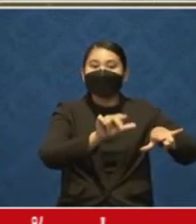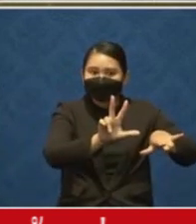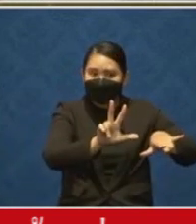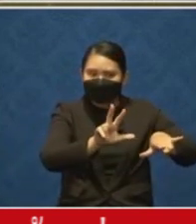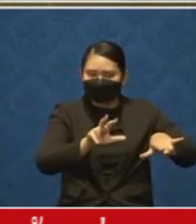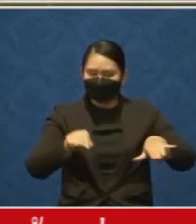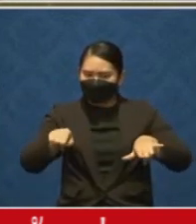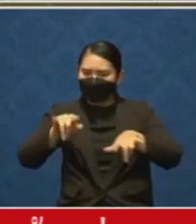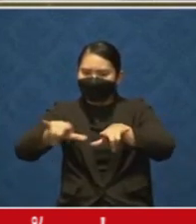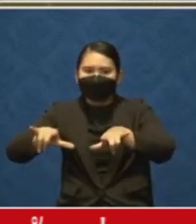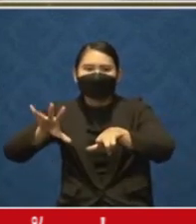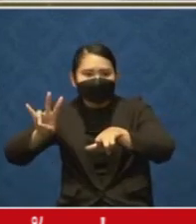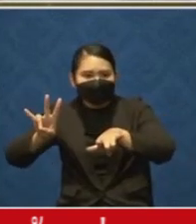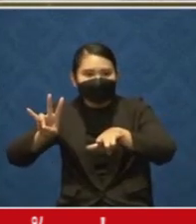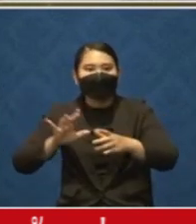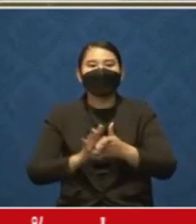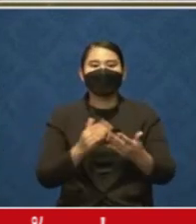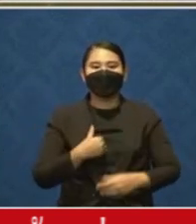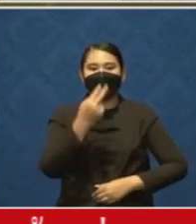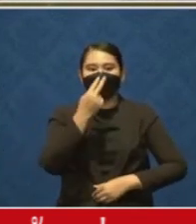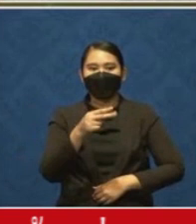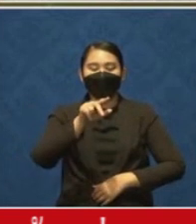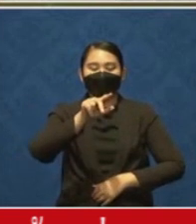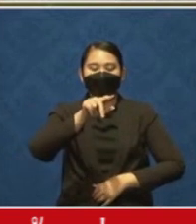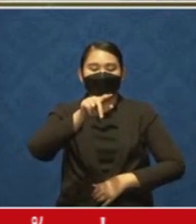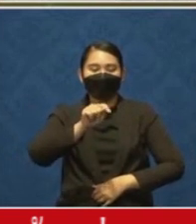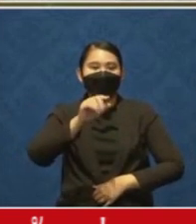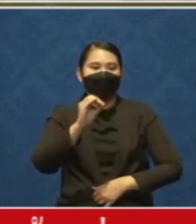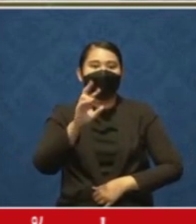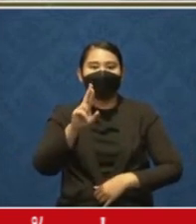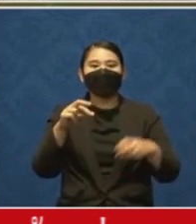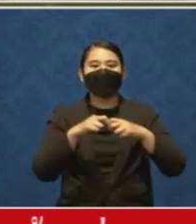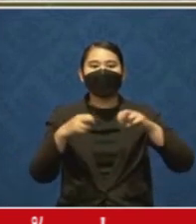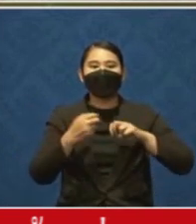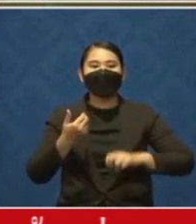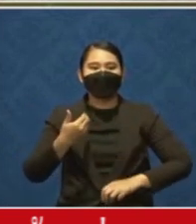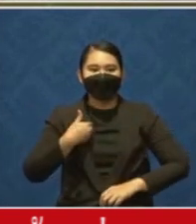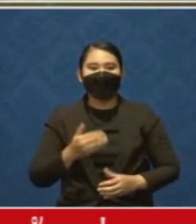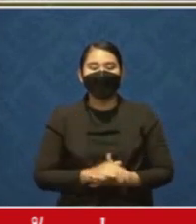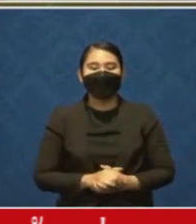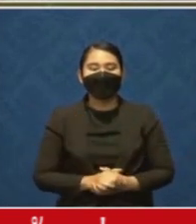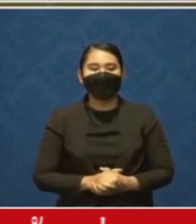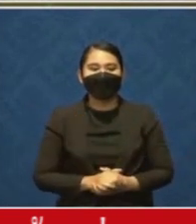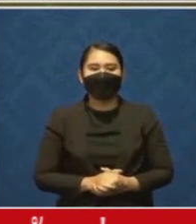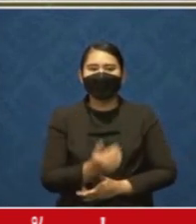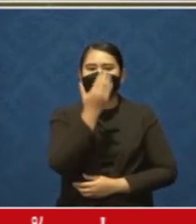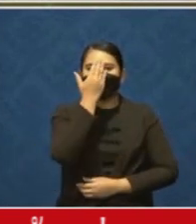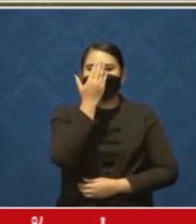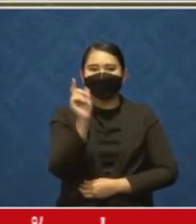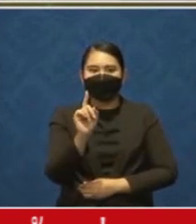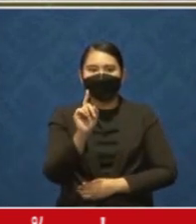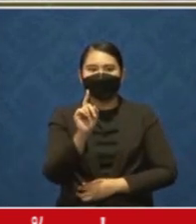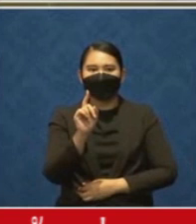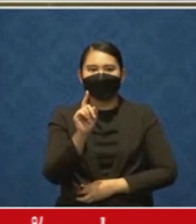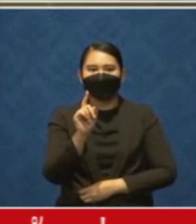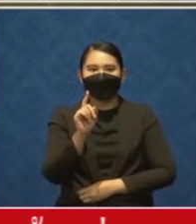งให้เห็นได้ว่า TOR เนี่ยมันมีปัญหานะครับเพราะอะไรครับท่านประธานครับเพราะว่ามันจะเป็นไปได้ไงครับมันจะเส